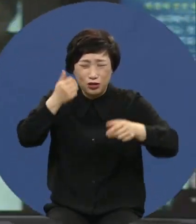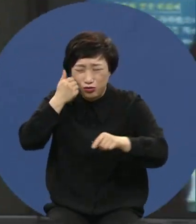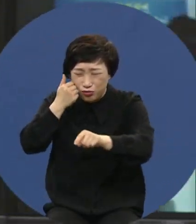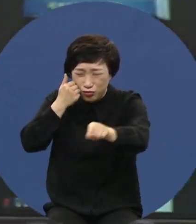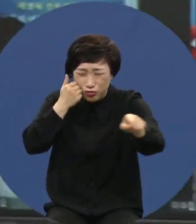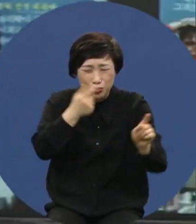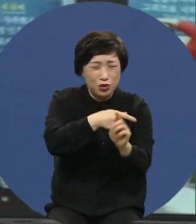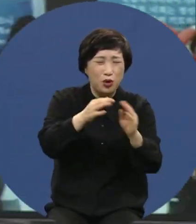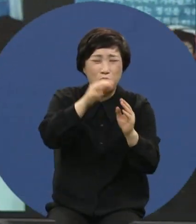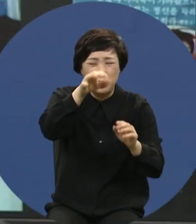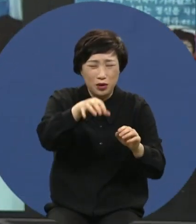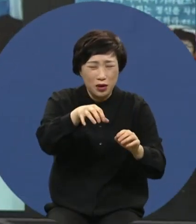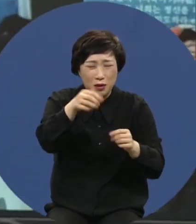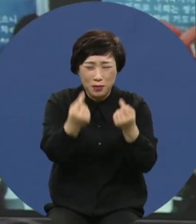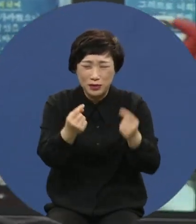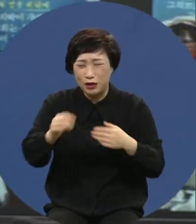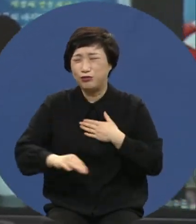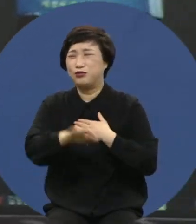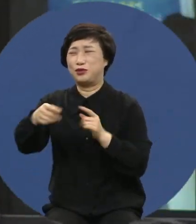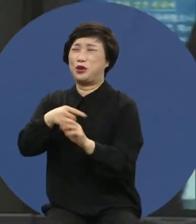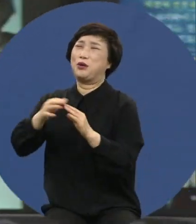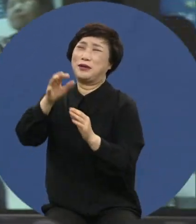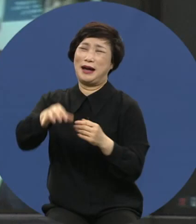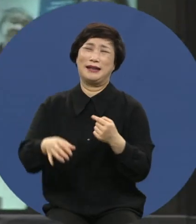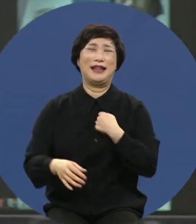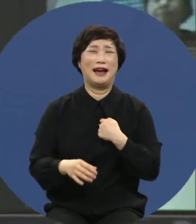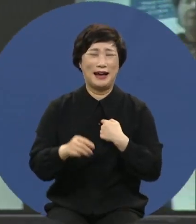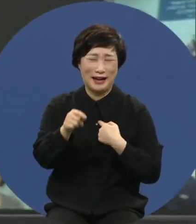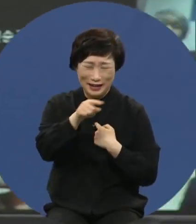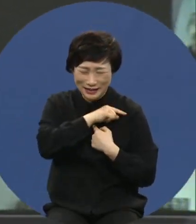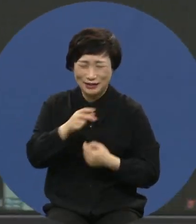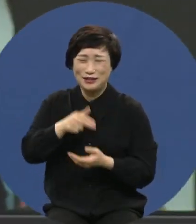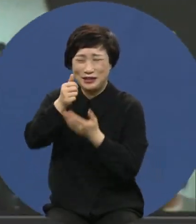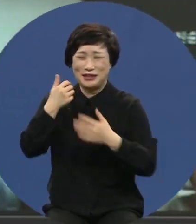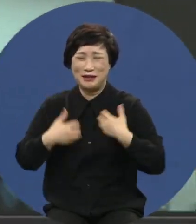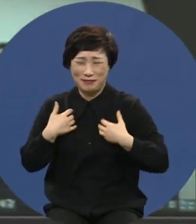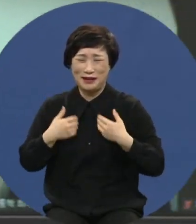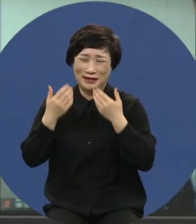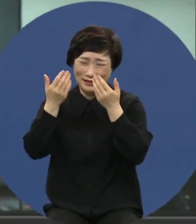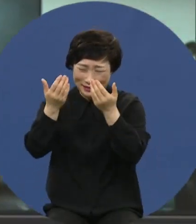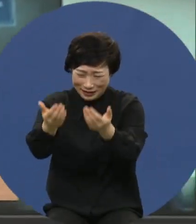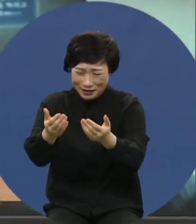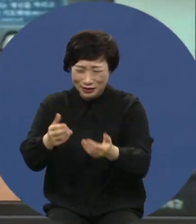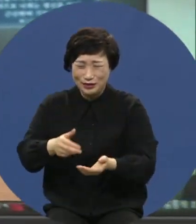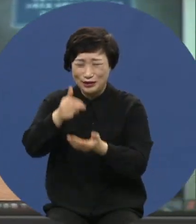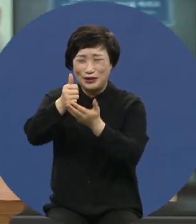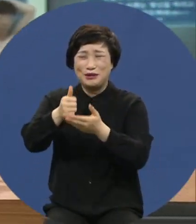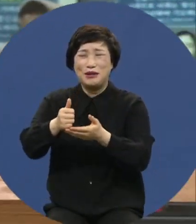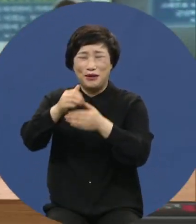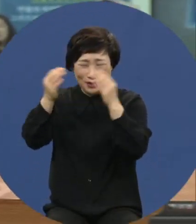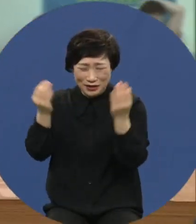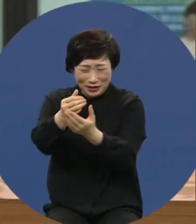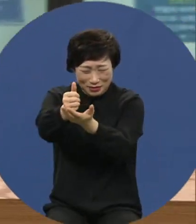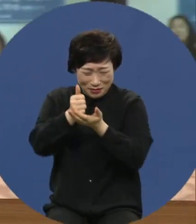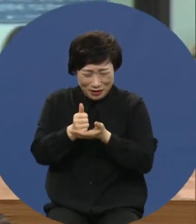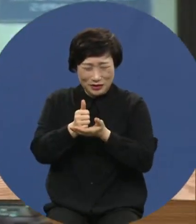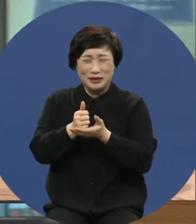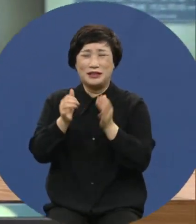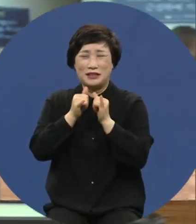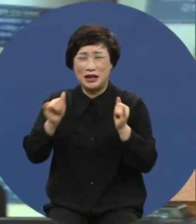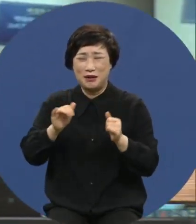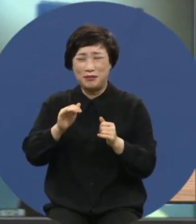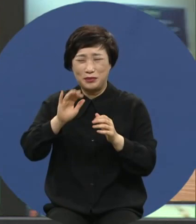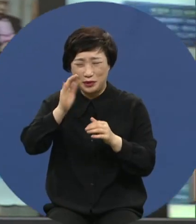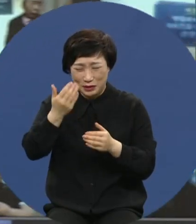어떤 교회보다도 우리 교회가, 그리고 내가 가장 주님을 기쁘시게 함으로 말미암아 주님을 독점하고 얻는 시간